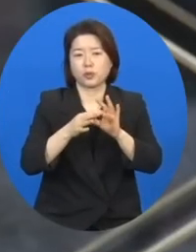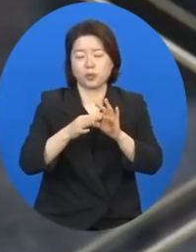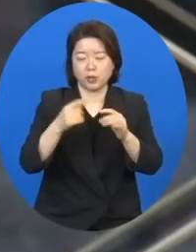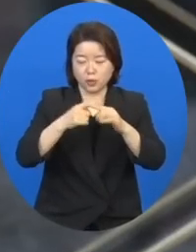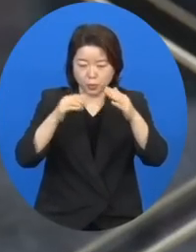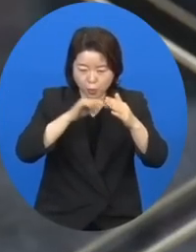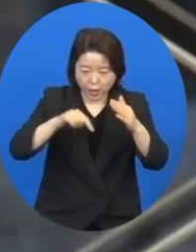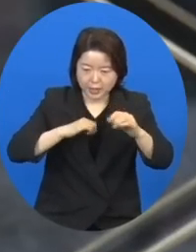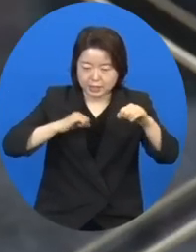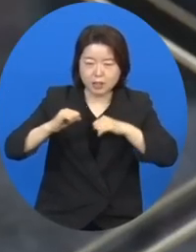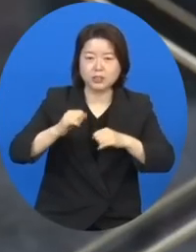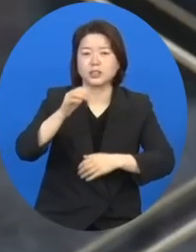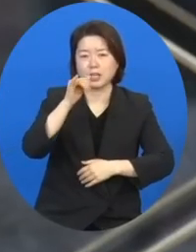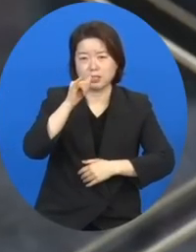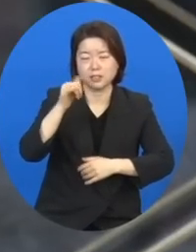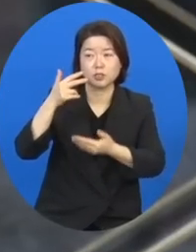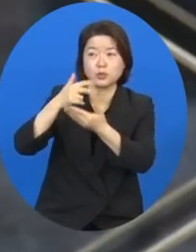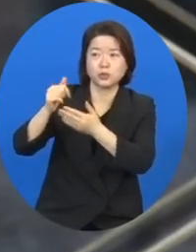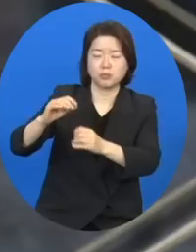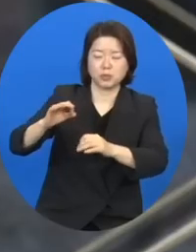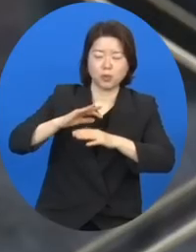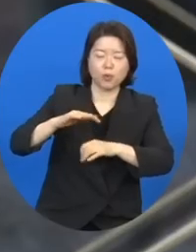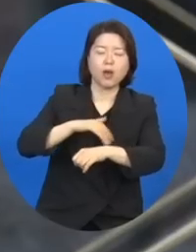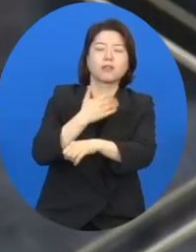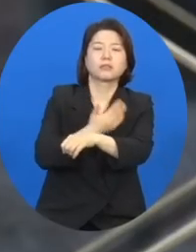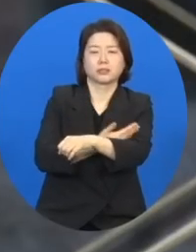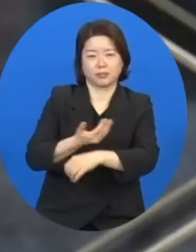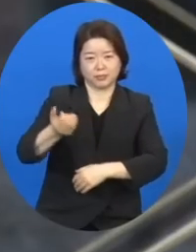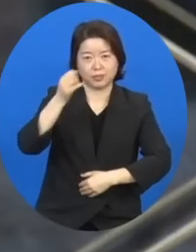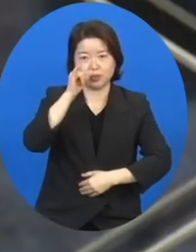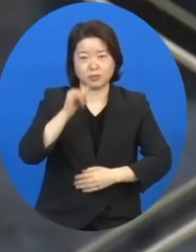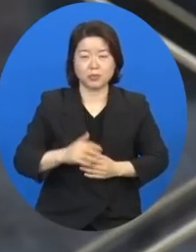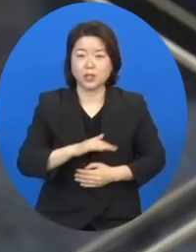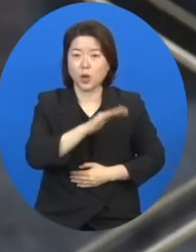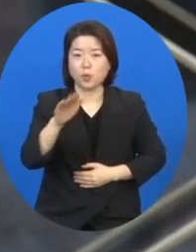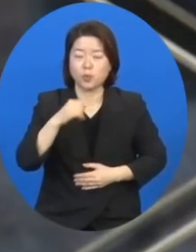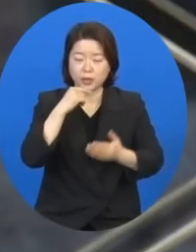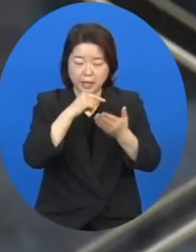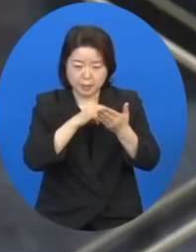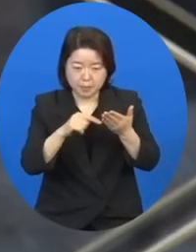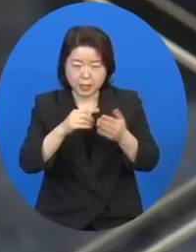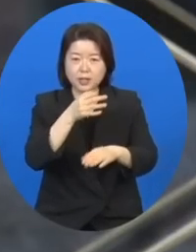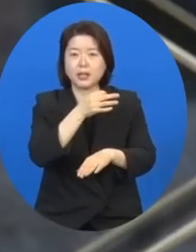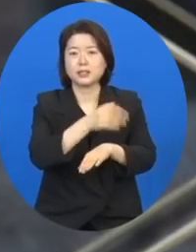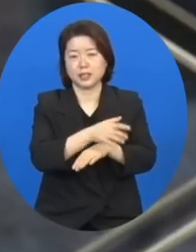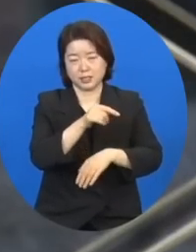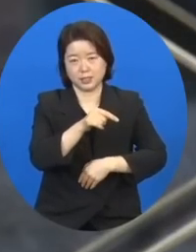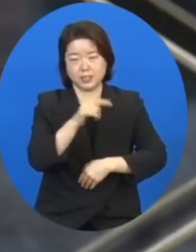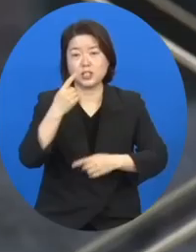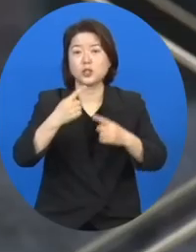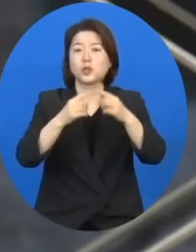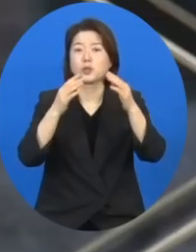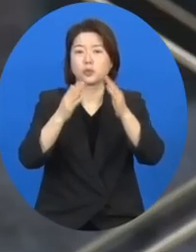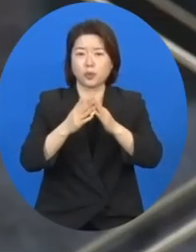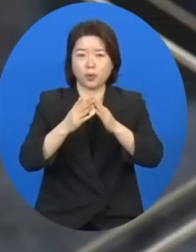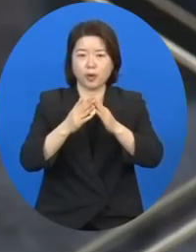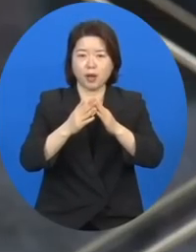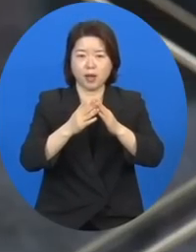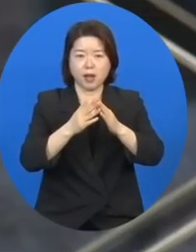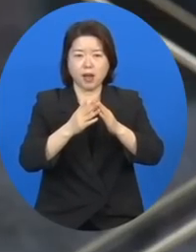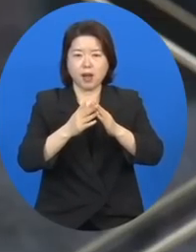또한 역사하시는 주님의 그 놀라운 능력이 있다는 것입니다. 우리가 핏값으로 사신 이 교회를 마음 대해